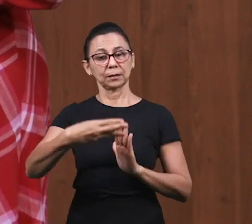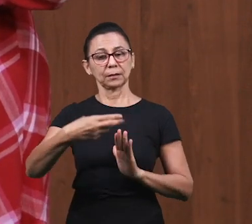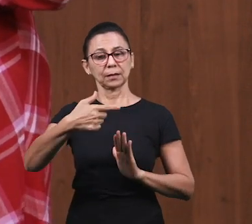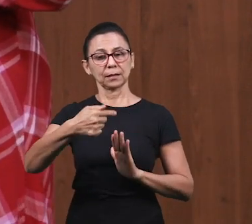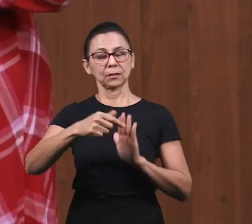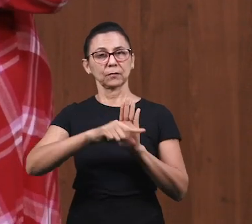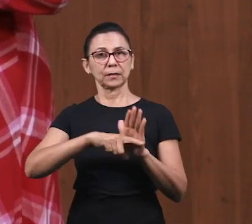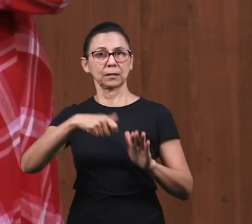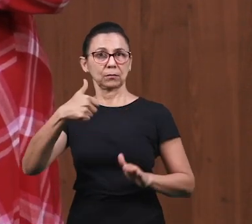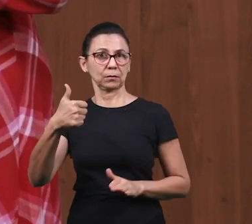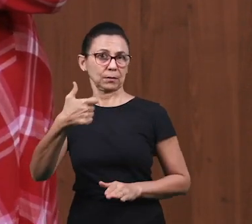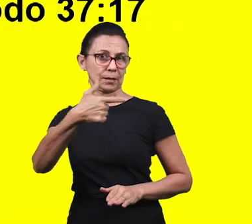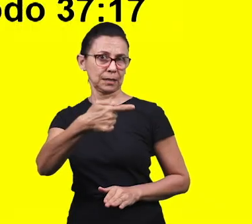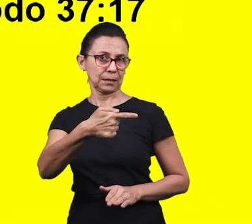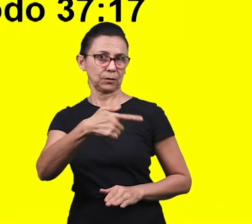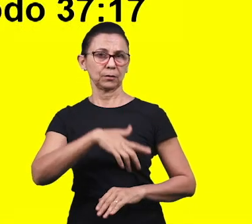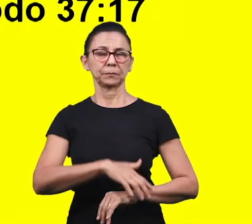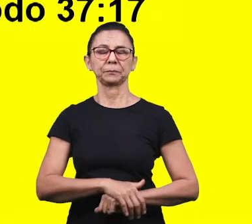17.